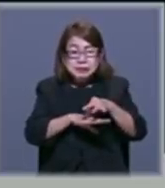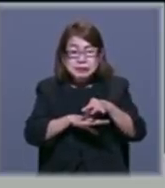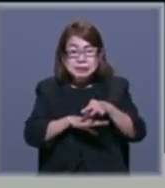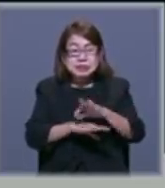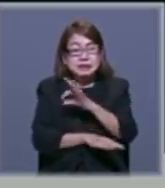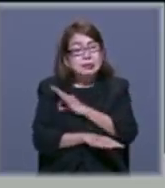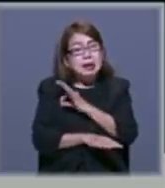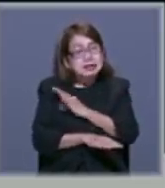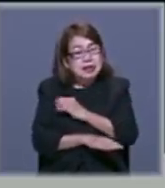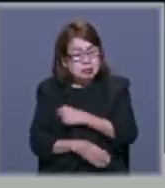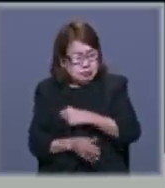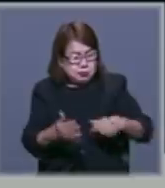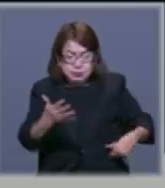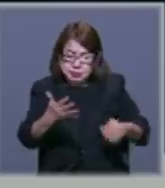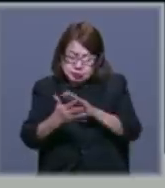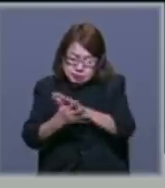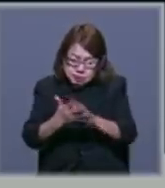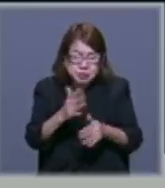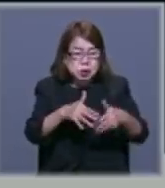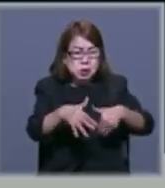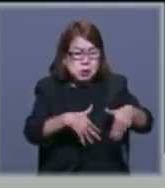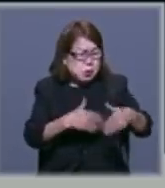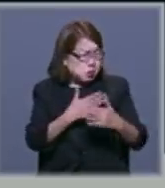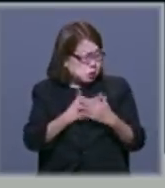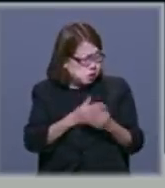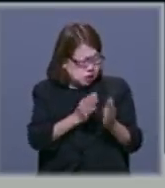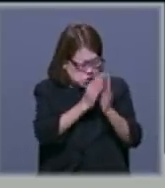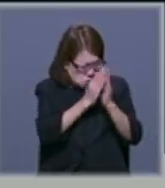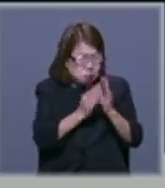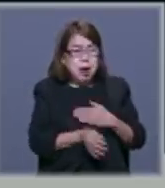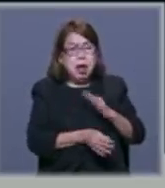งศ์อันเป็นที่เคารพเหนือการถูกติเตียนและ